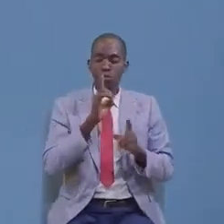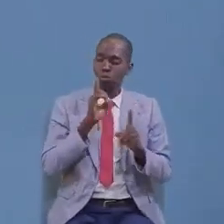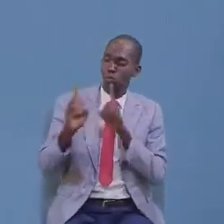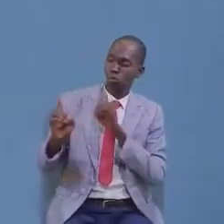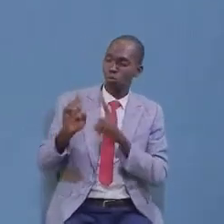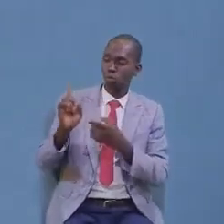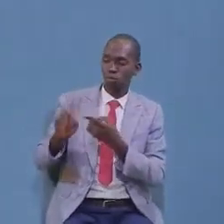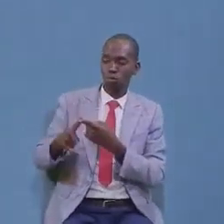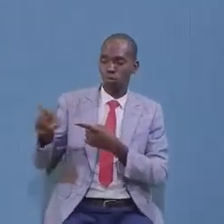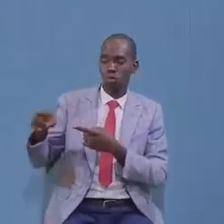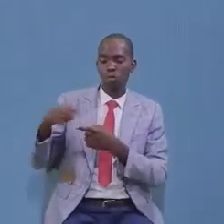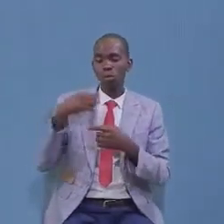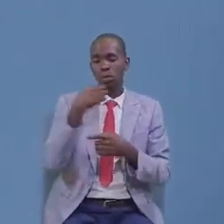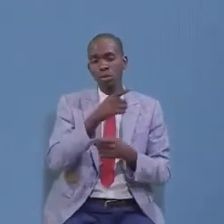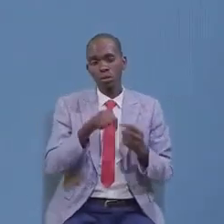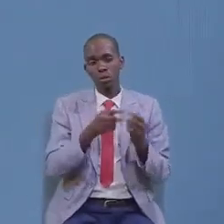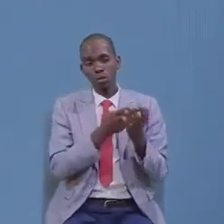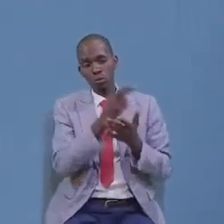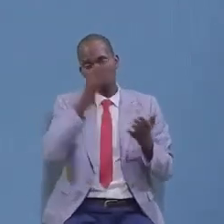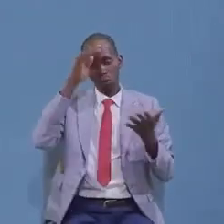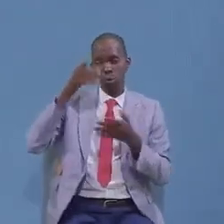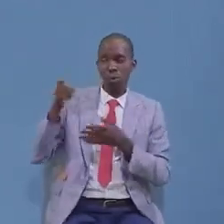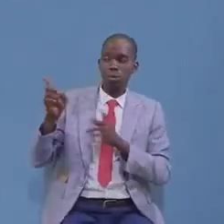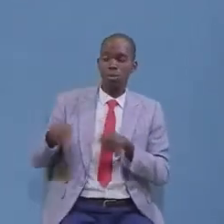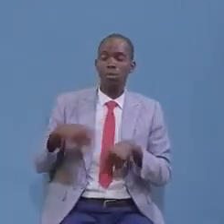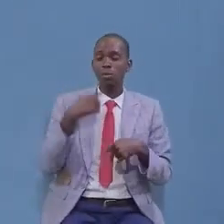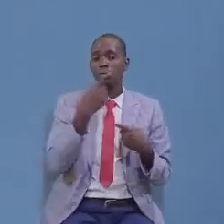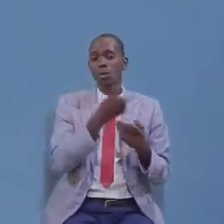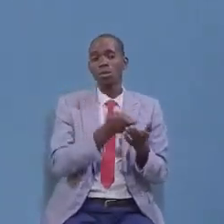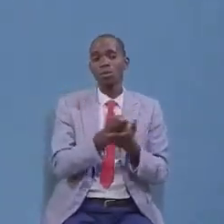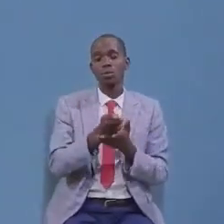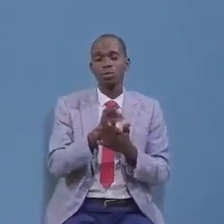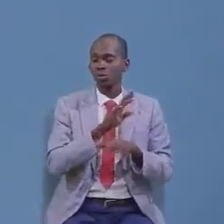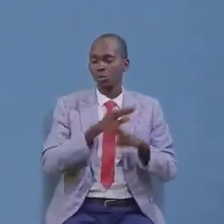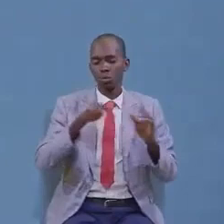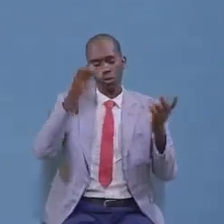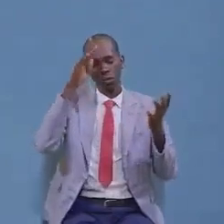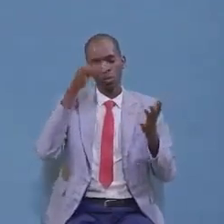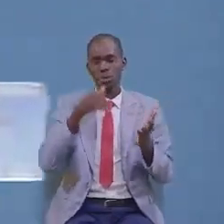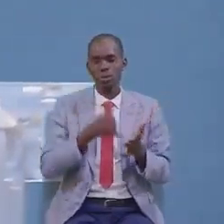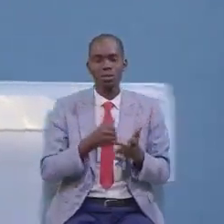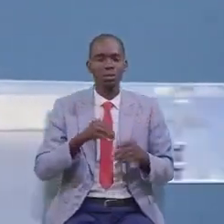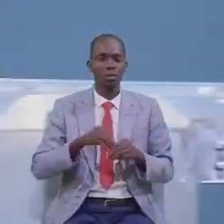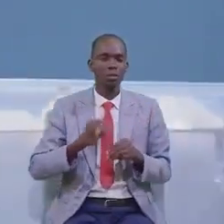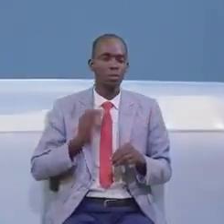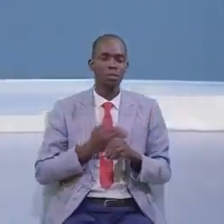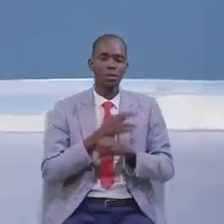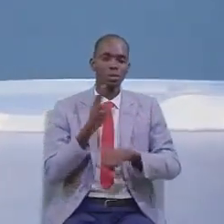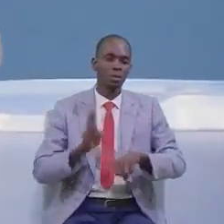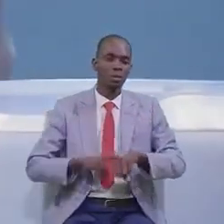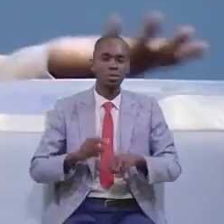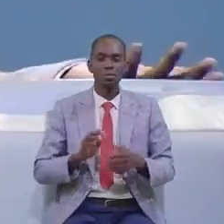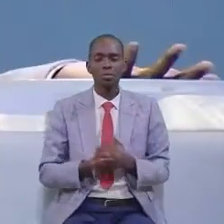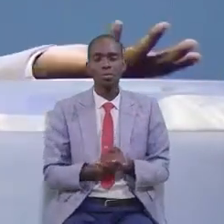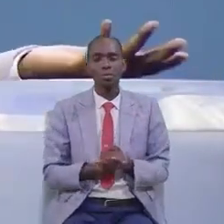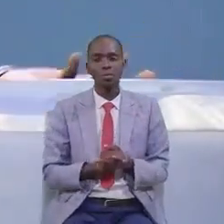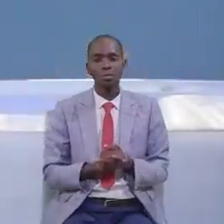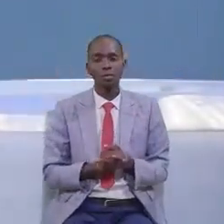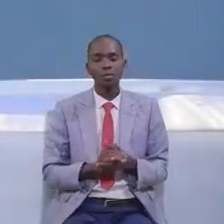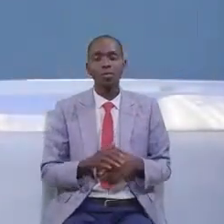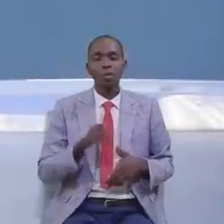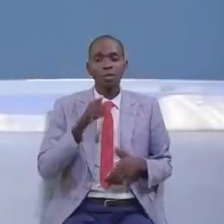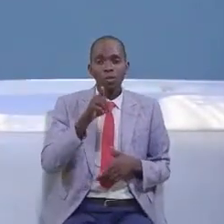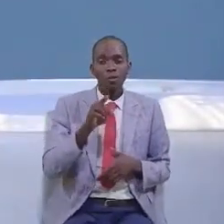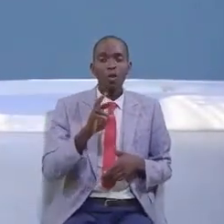you the truth. అయితే అటువంటి దినాల్లో మనతో మాట్లాడుతున్న వ్యక్తి సత్యం మాట్లాడుతున్నాడని ఎదురు చూడలేకపోతున్నాం. You expect him